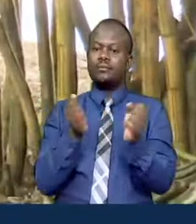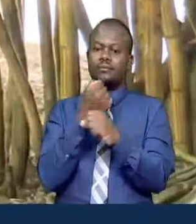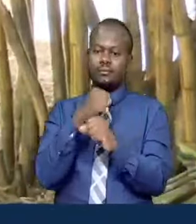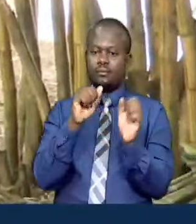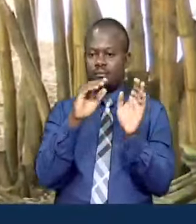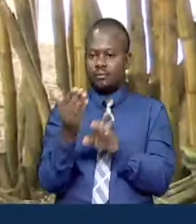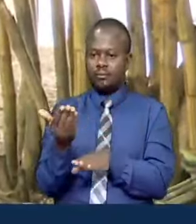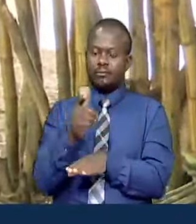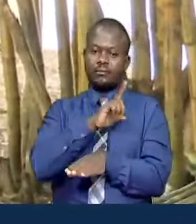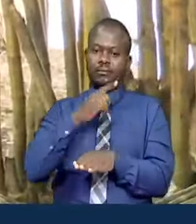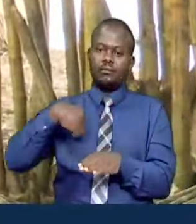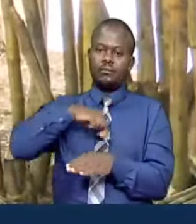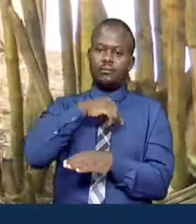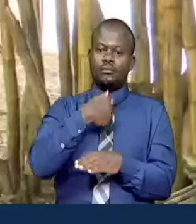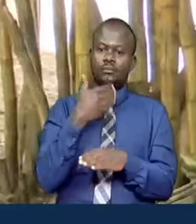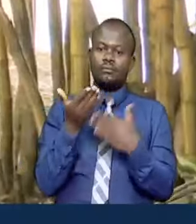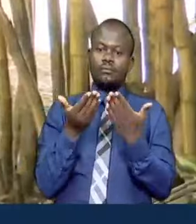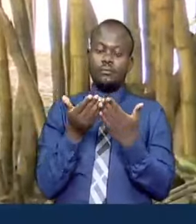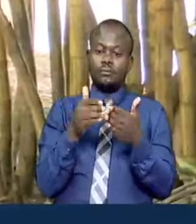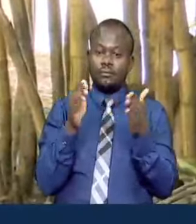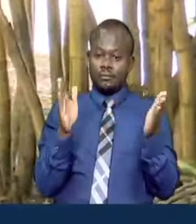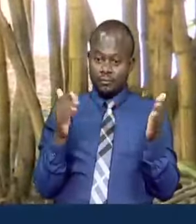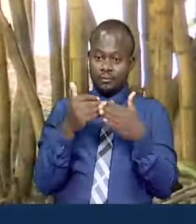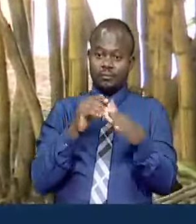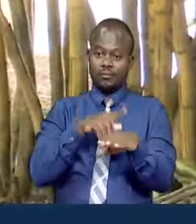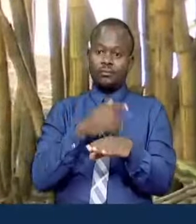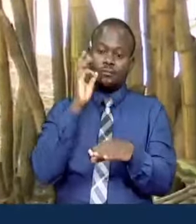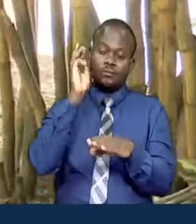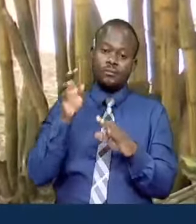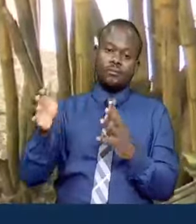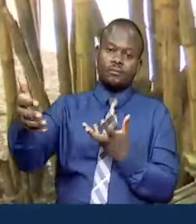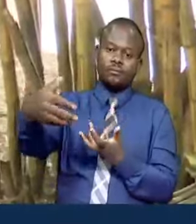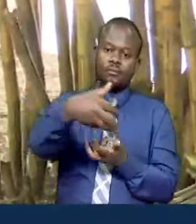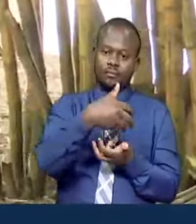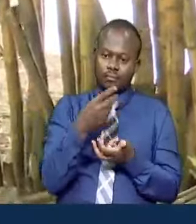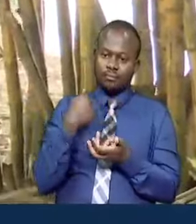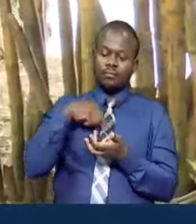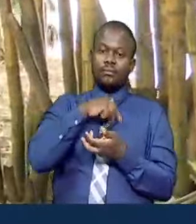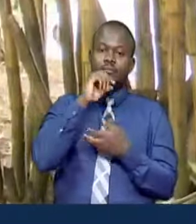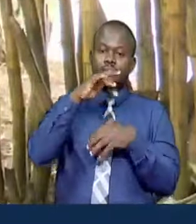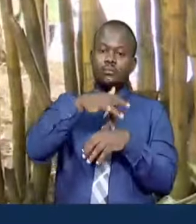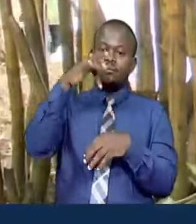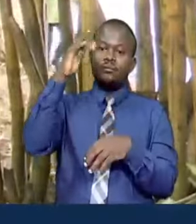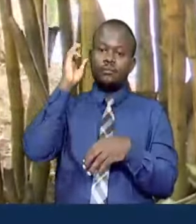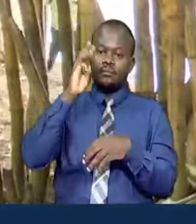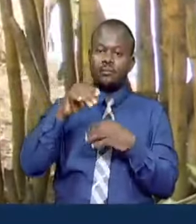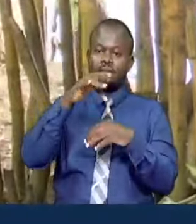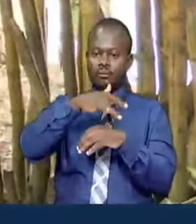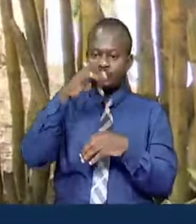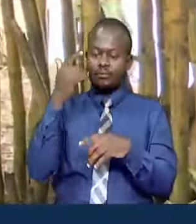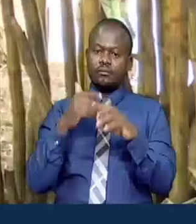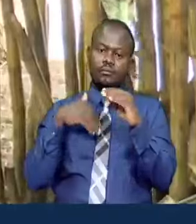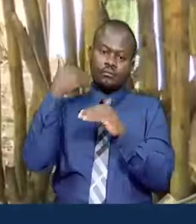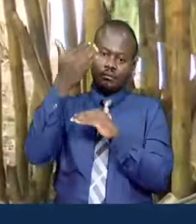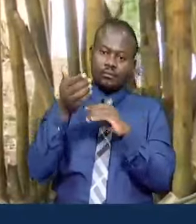Amahirwe tugize dufunguye kare, tugiye gusarura ya mafaranga tugatumaze iminsi tudafataho, tugiye kuyafataho noneho,